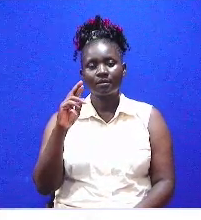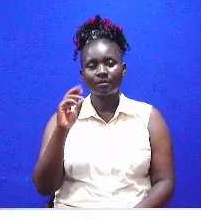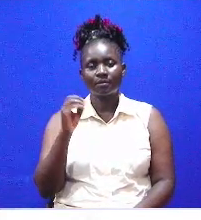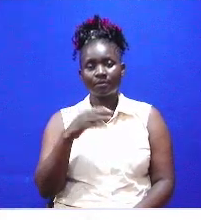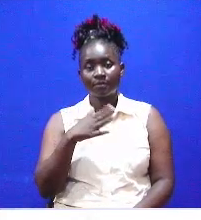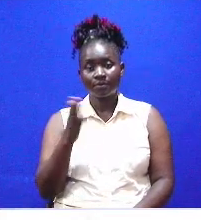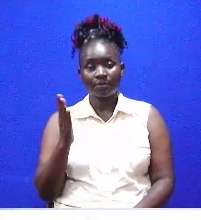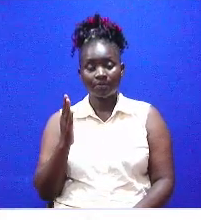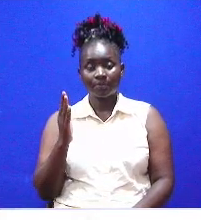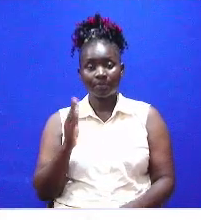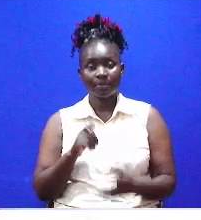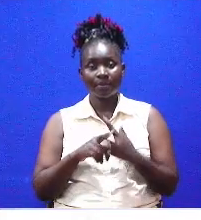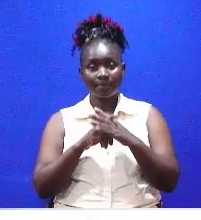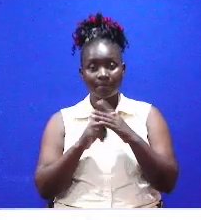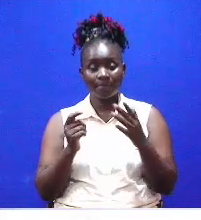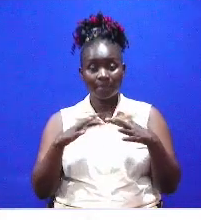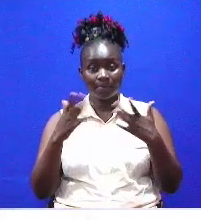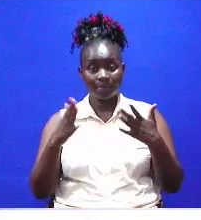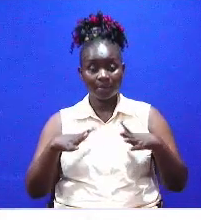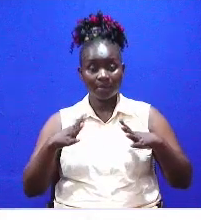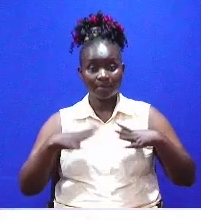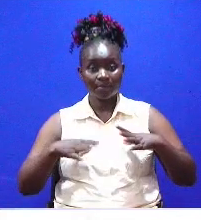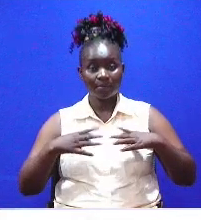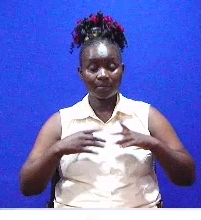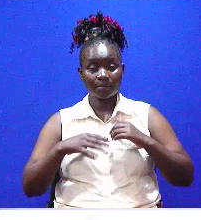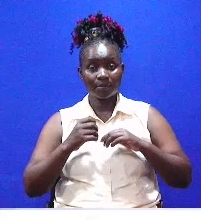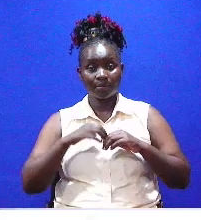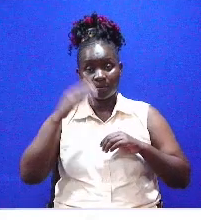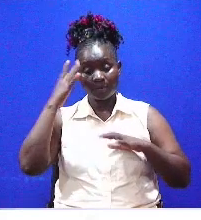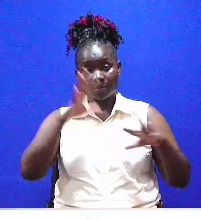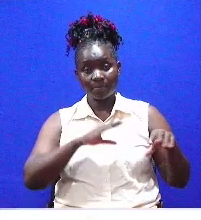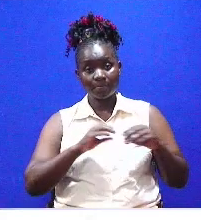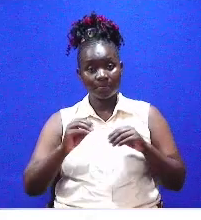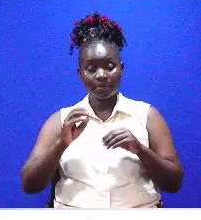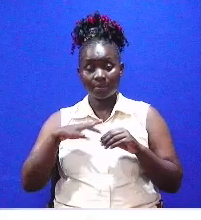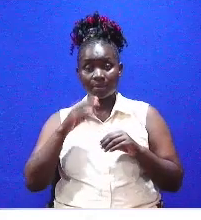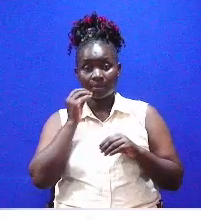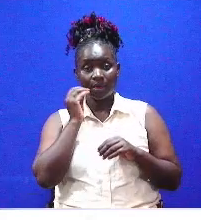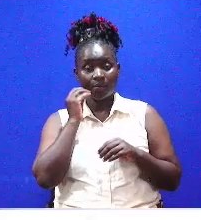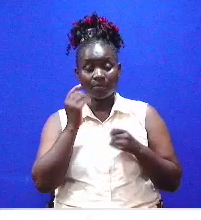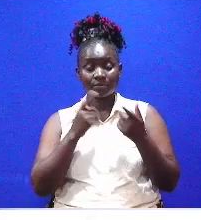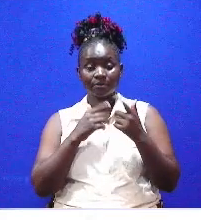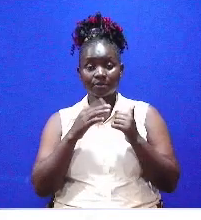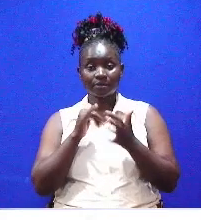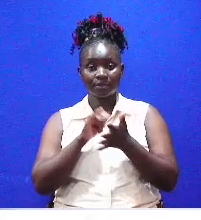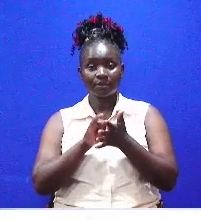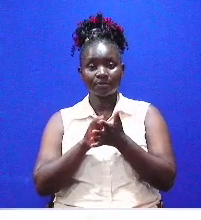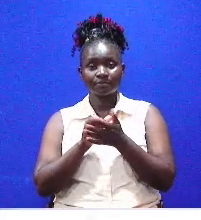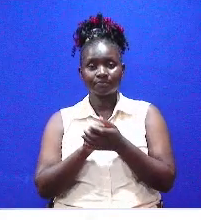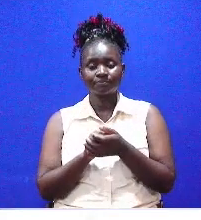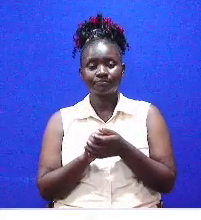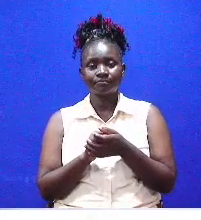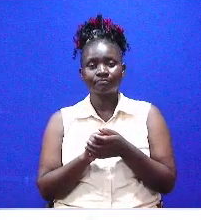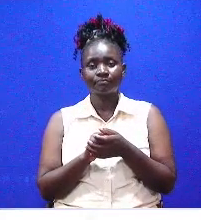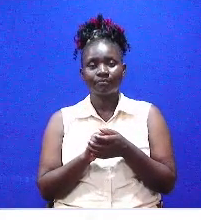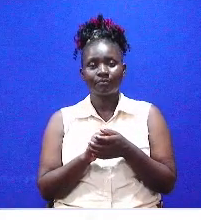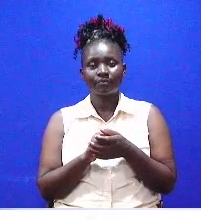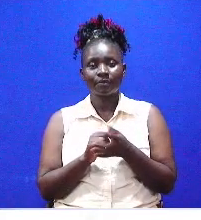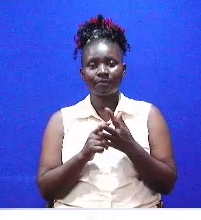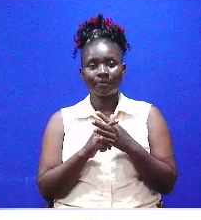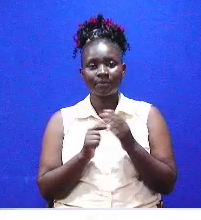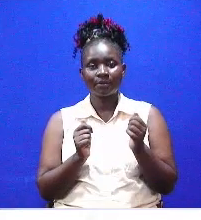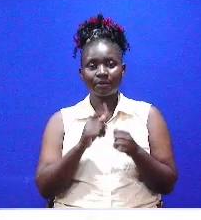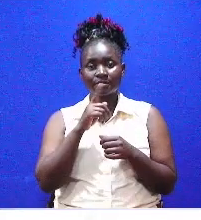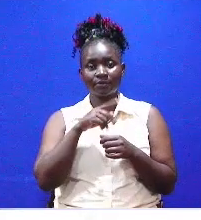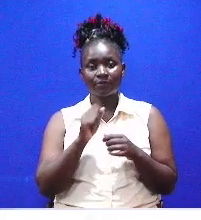yoko mnyuki wa na bantu batamenye kaini na kunganya kuru wa singa ya basekeri ya bagoteva ni iganya teko baga kungachwa kuiba